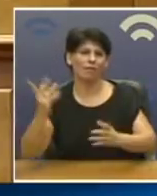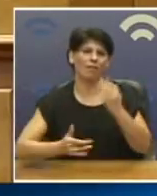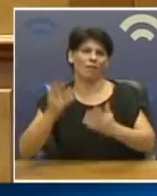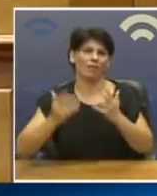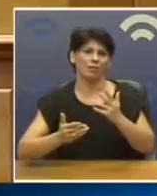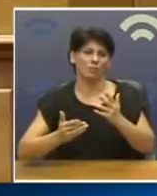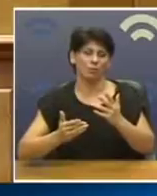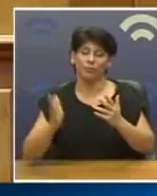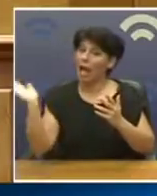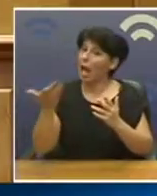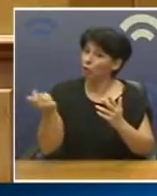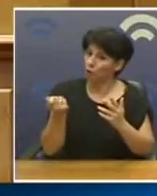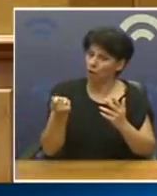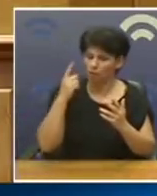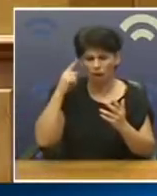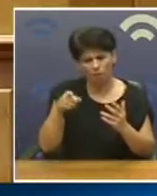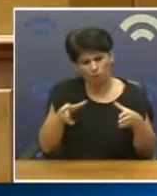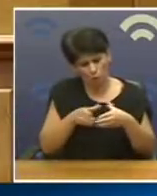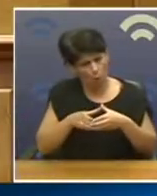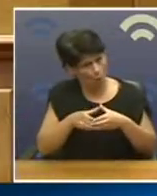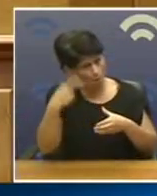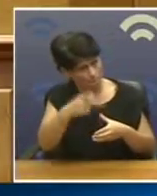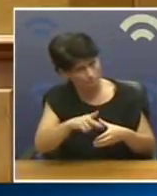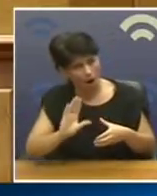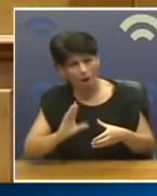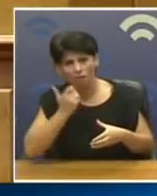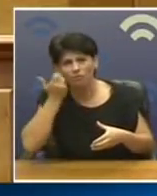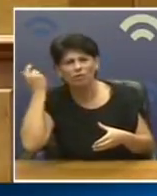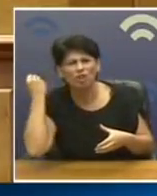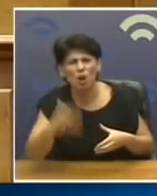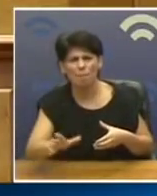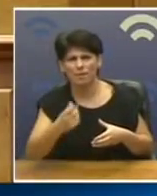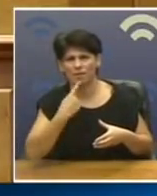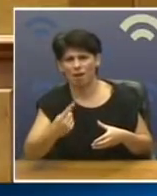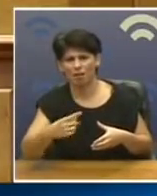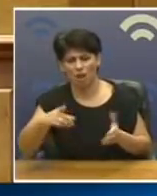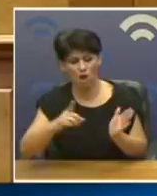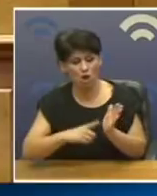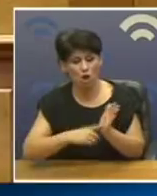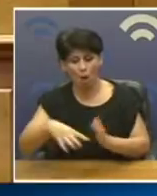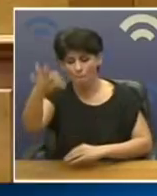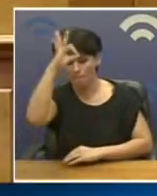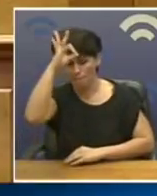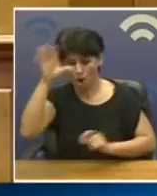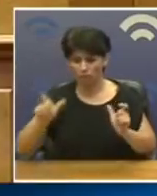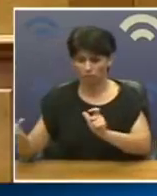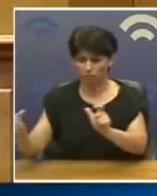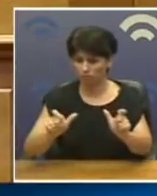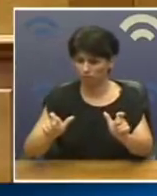άποψη. Είναι ντροπή να μιλάτε για νόμο και τάξη απέναντι στους